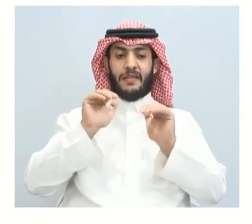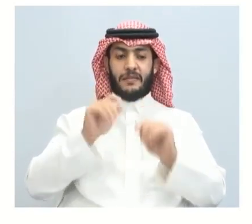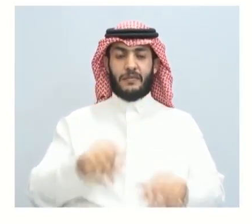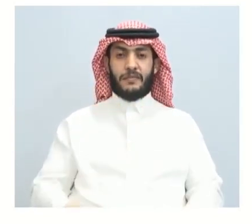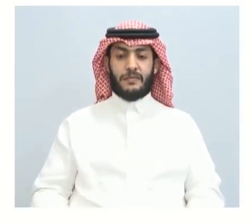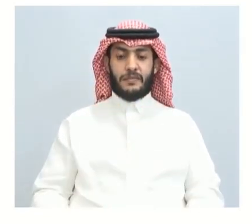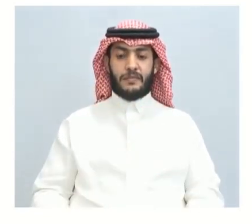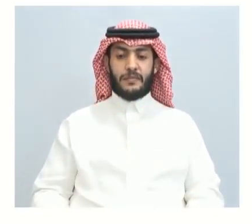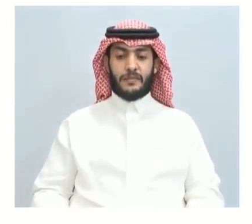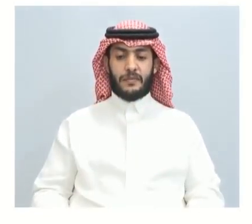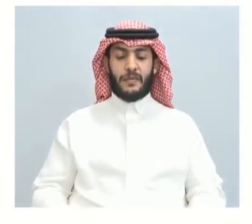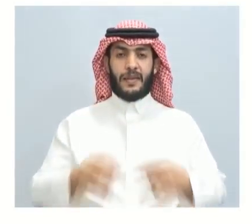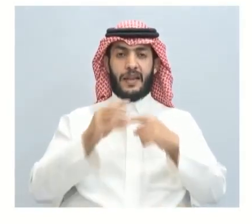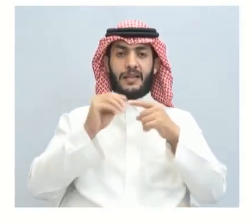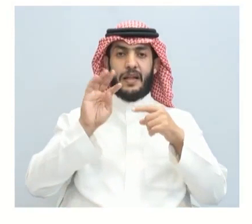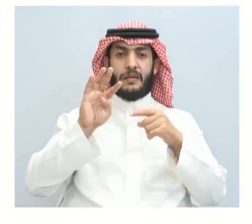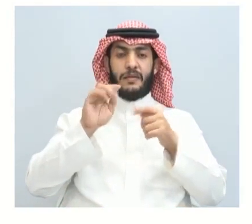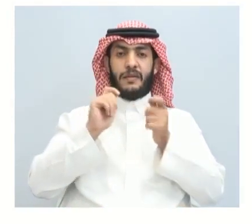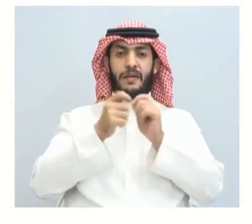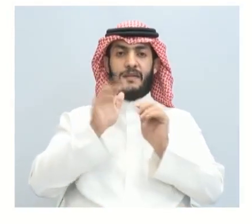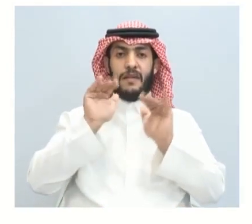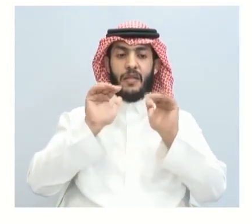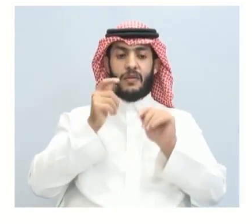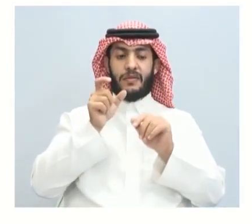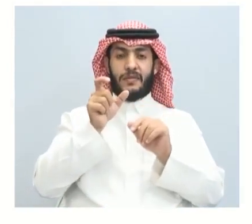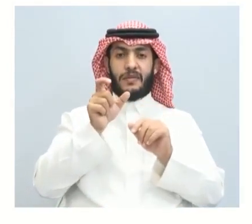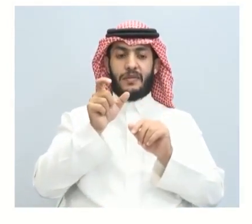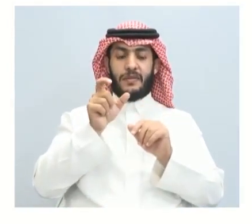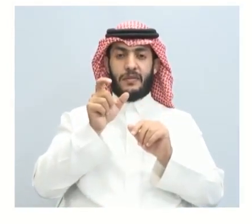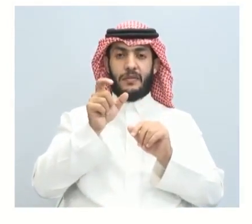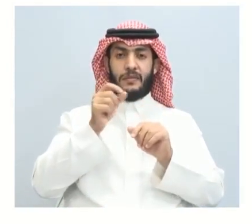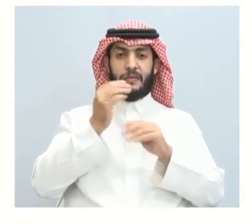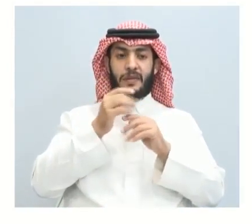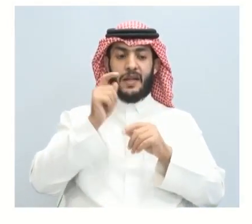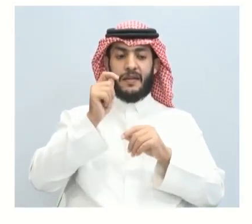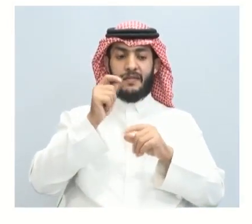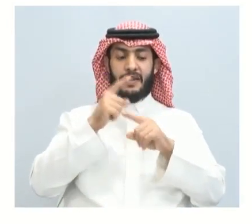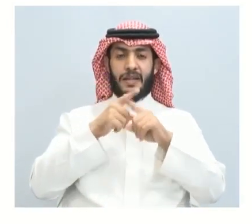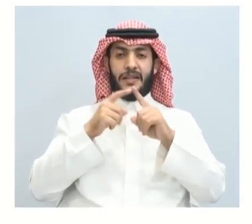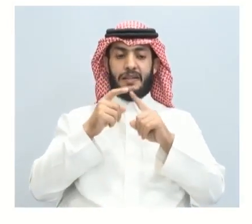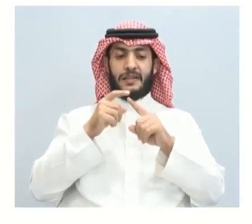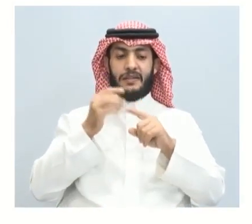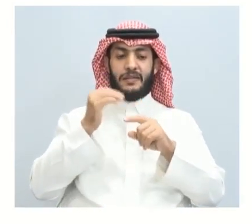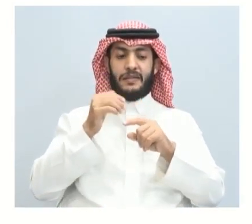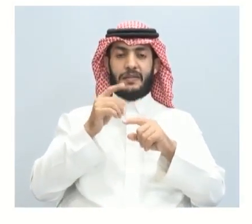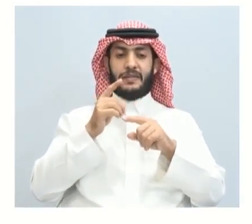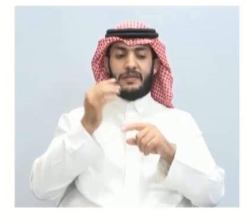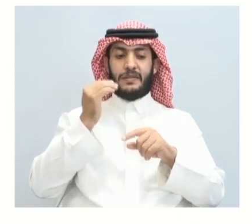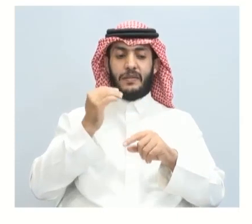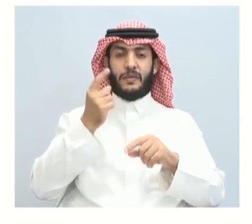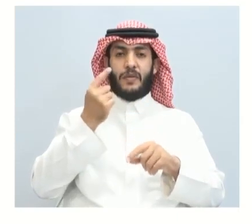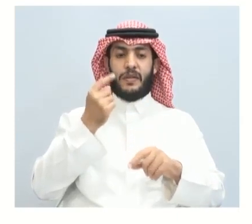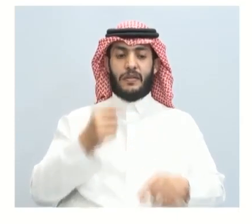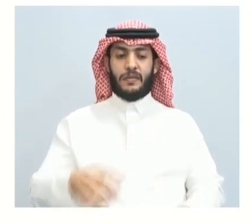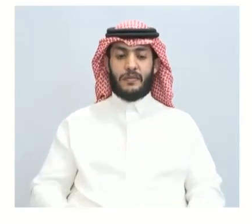فراغ ناقصا اربعه ش احط في الفراغ نحط اللي هو الاف اكس اللي هي اكس تربيع زائدا